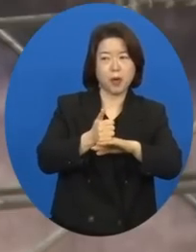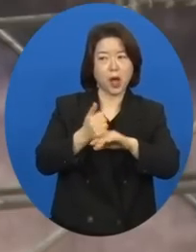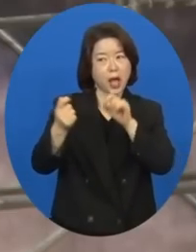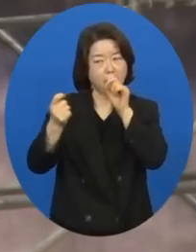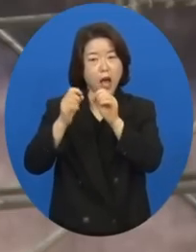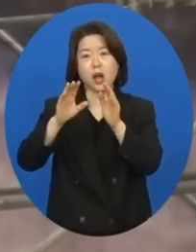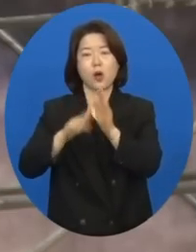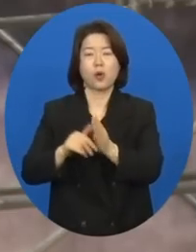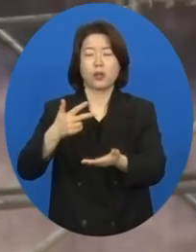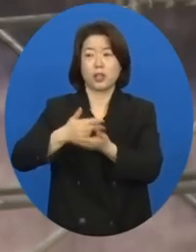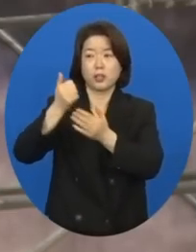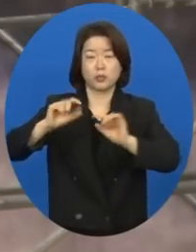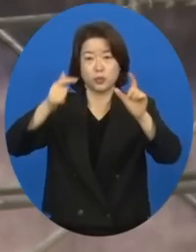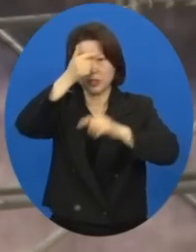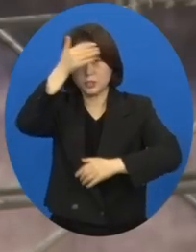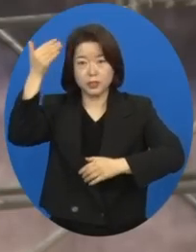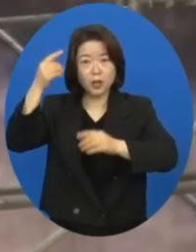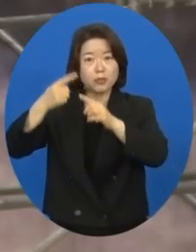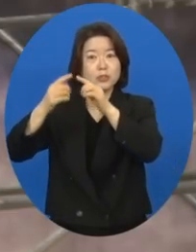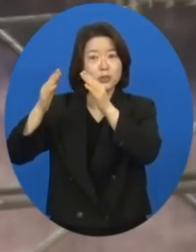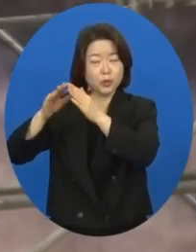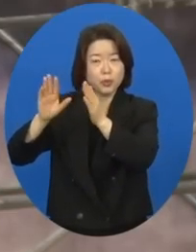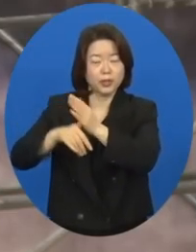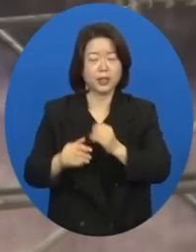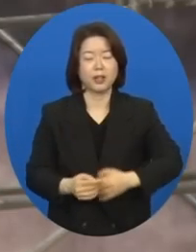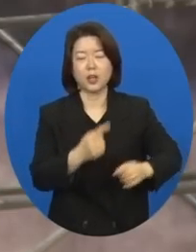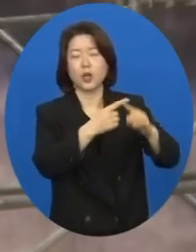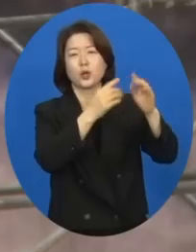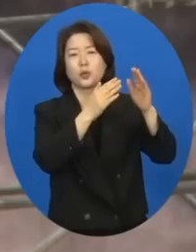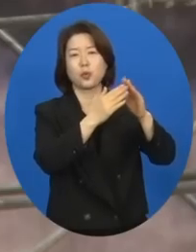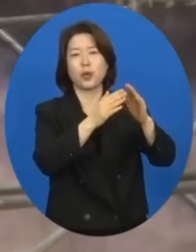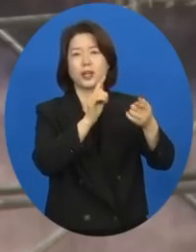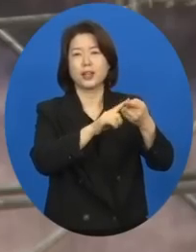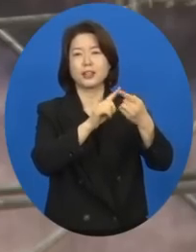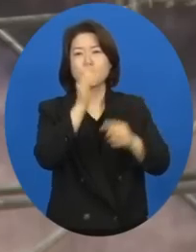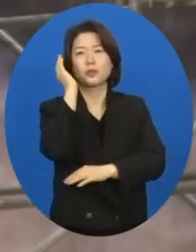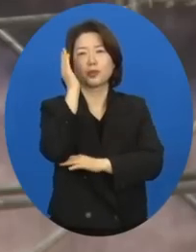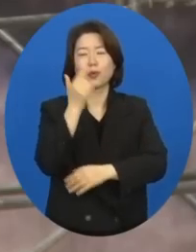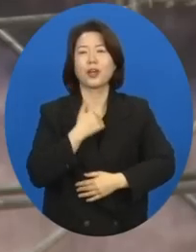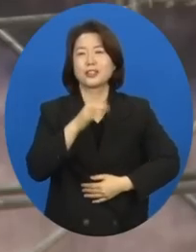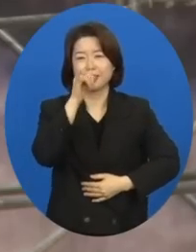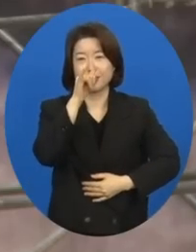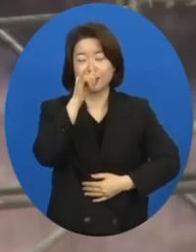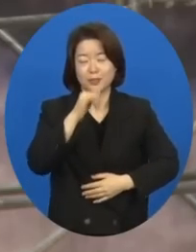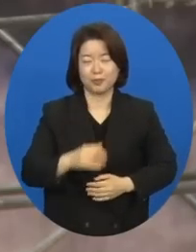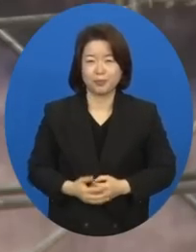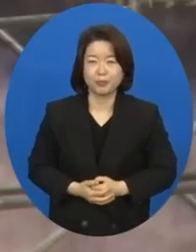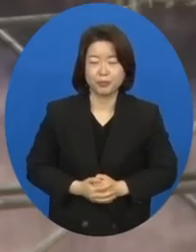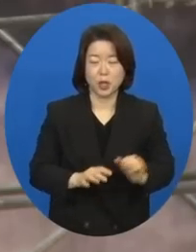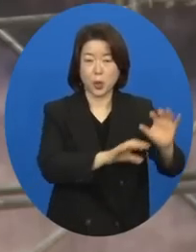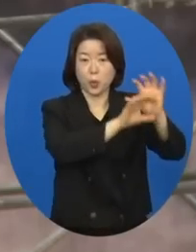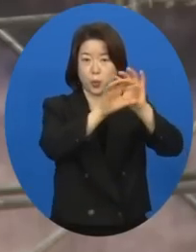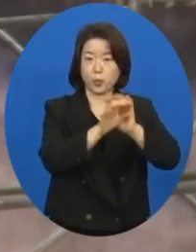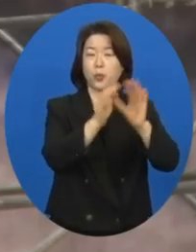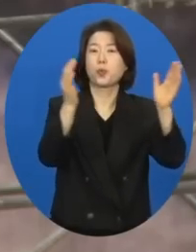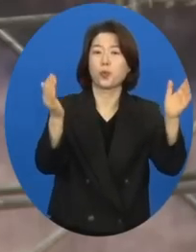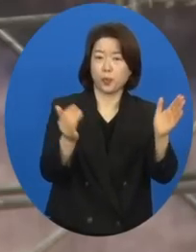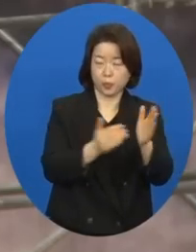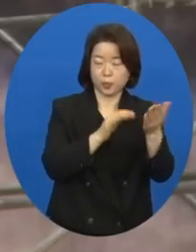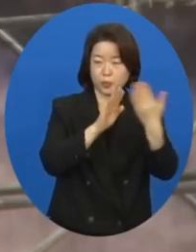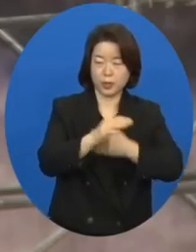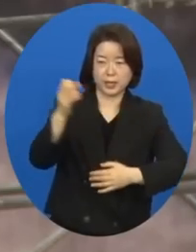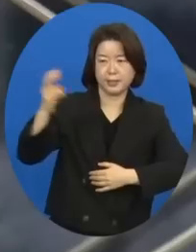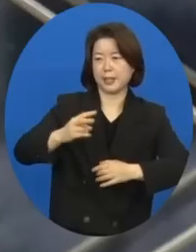주일 젊은이 예배 때 교회에 관한 설교를 한 적이 있습니다. 핵심은 이제 팬데믹이 끝났으니 다시 모여야